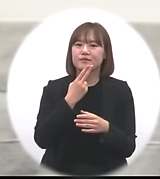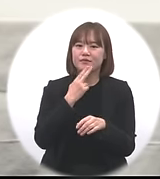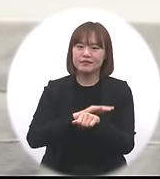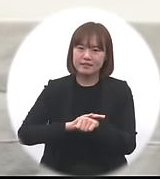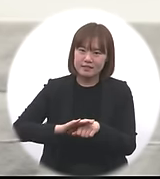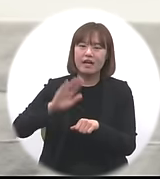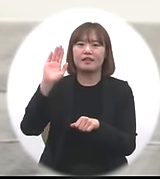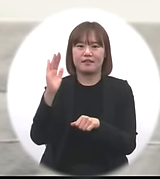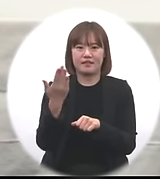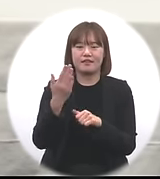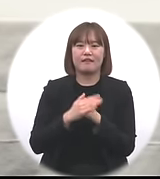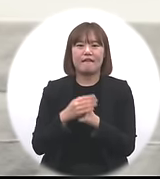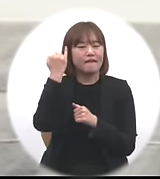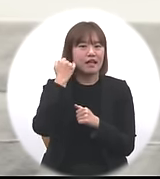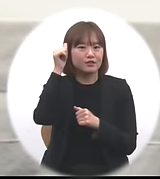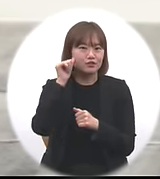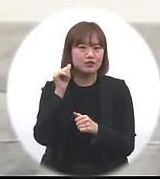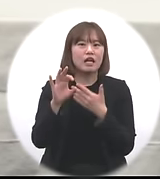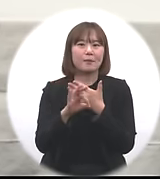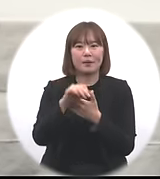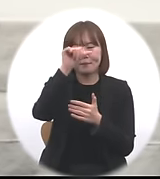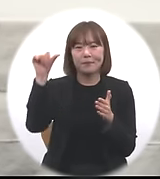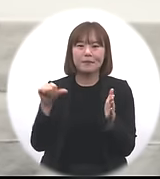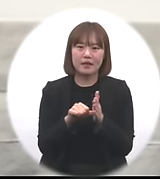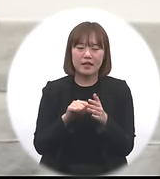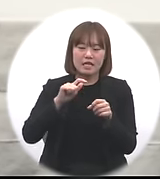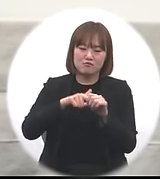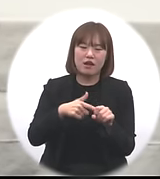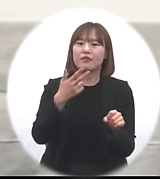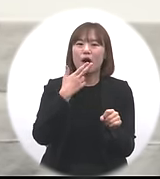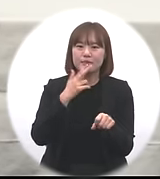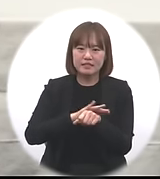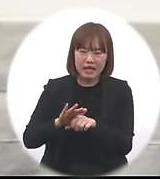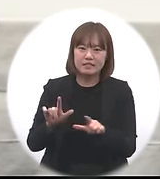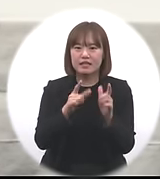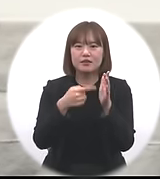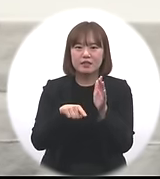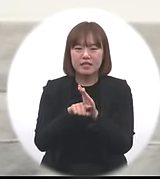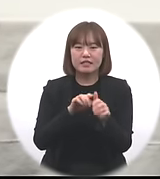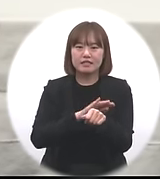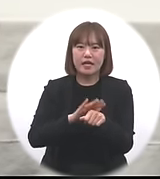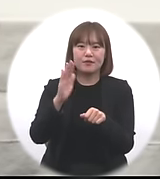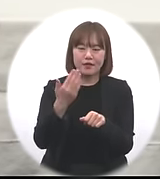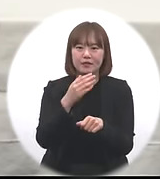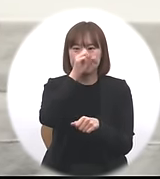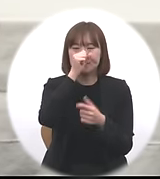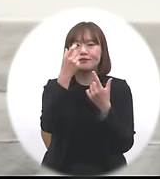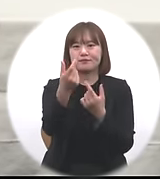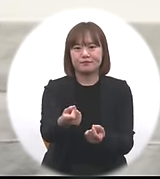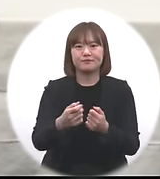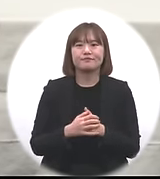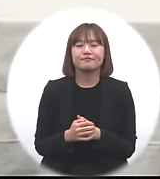없이 영구치 다 끌어올리시고, 지금 사춘기라면 평생 동안 임플란트 없이 살수 있도록 기반을 닦아주시는 일, 이런 것들 좀